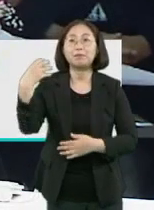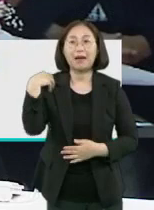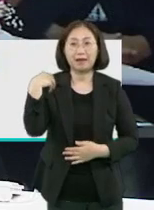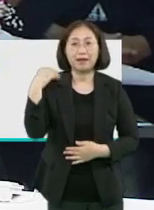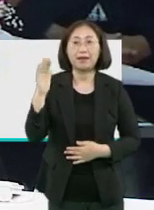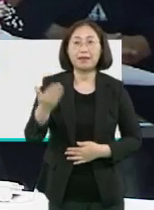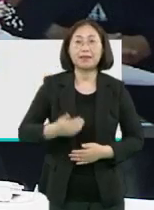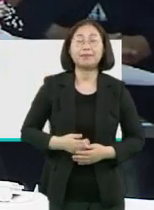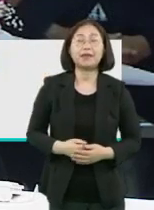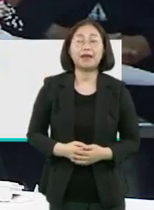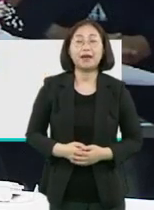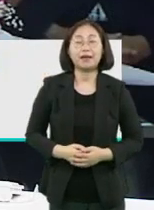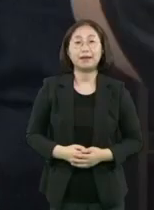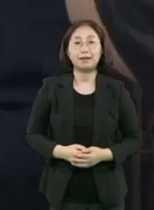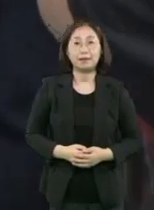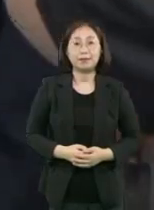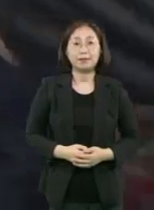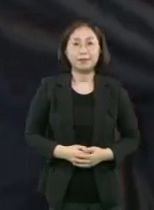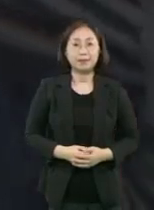됐습니다. 김세범 기자입니다.